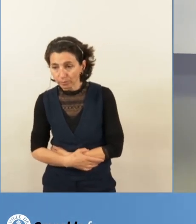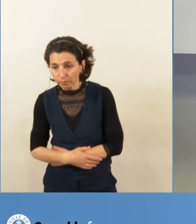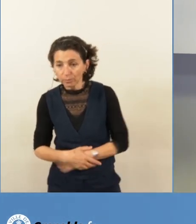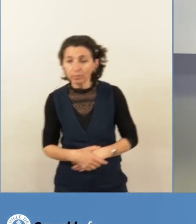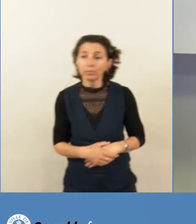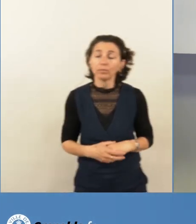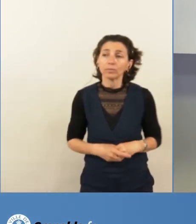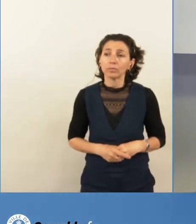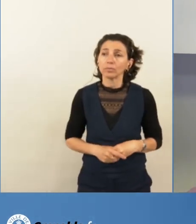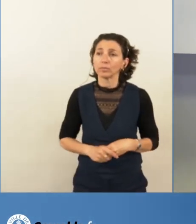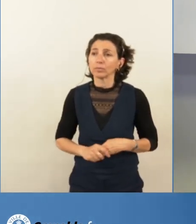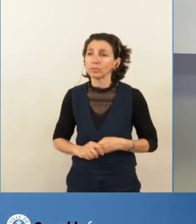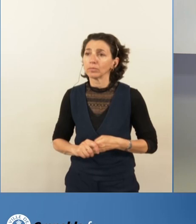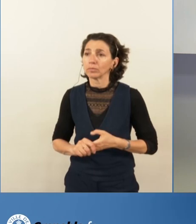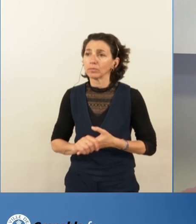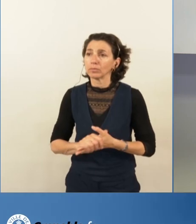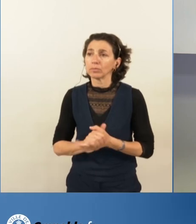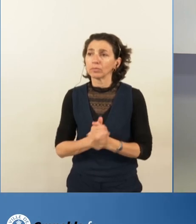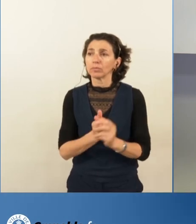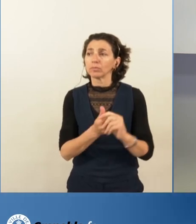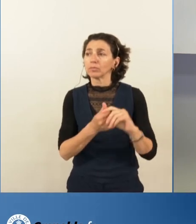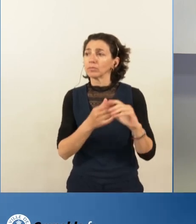là aussi il y a un amendement